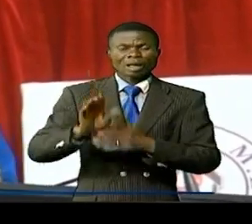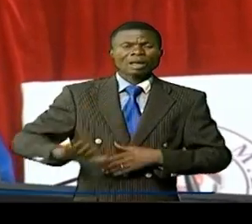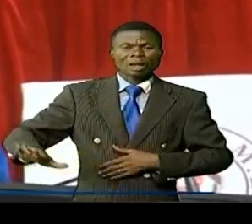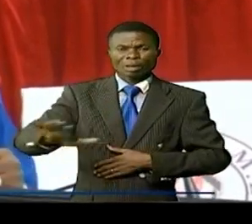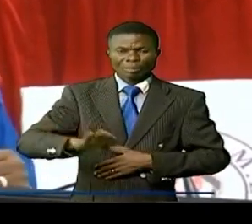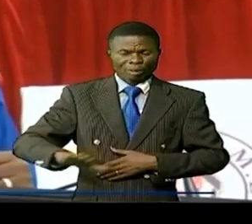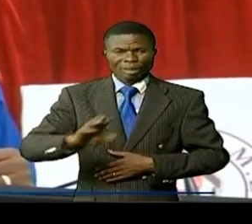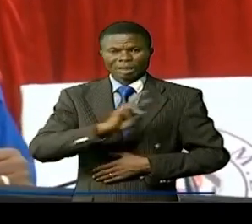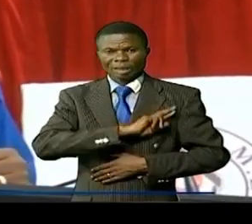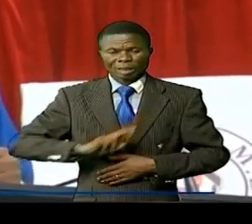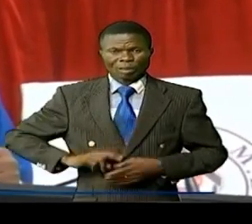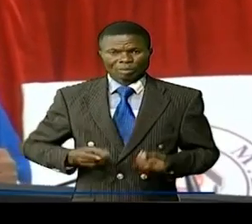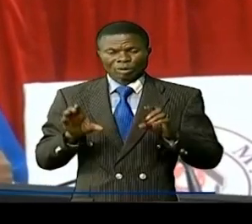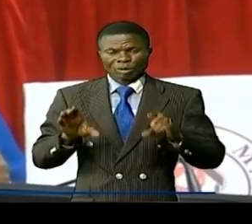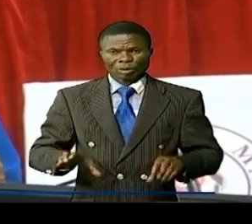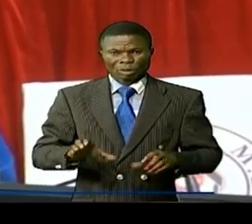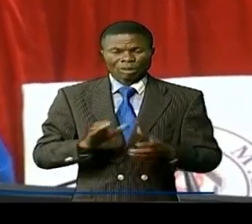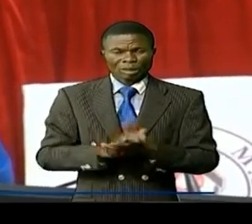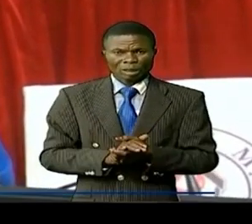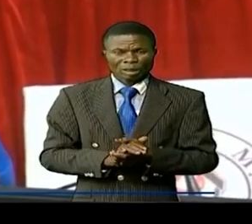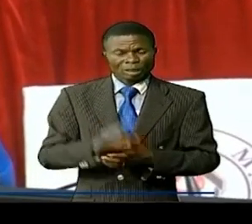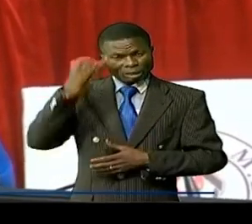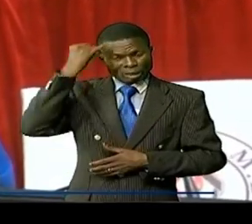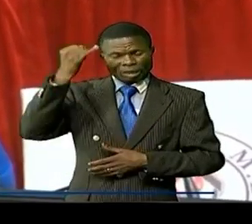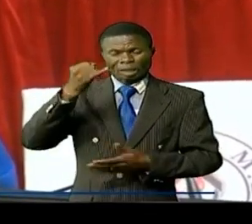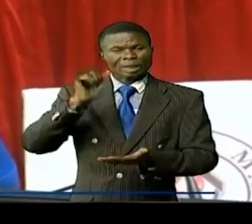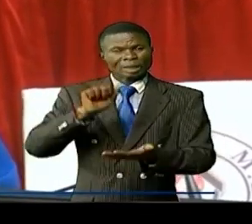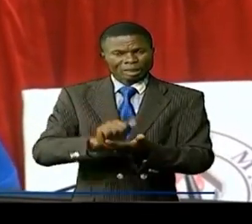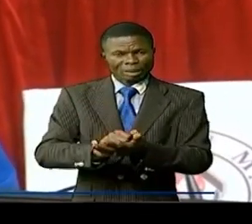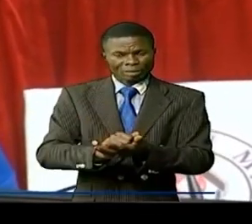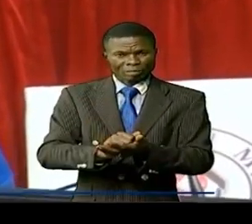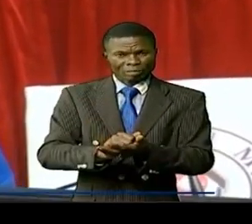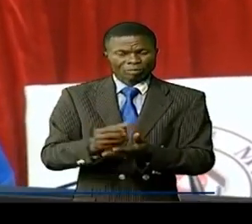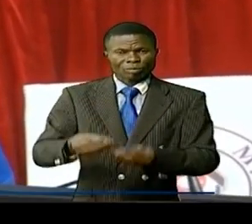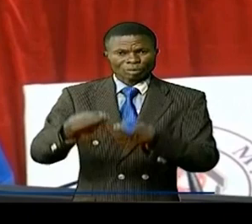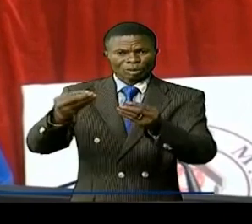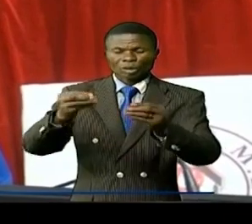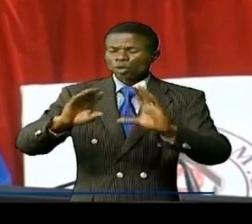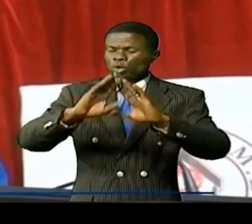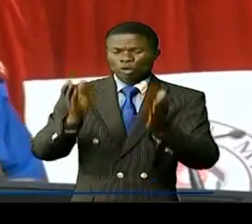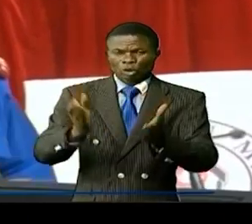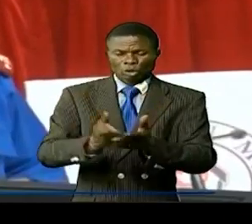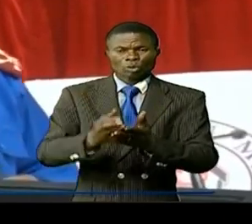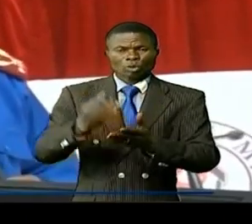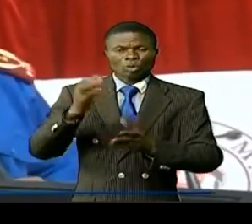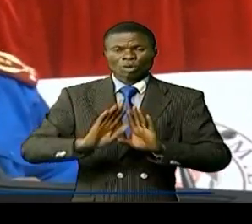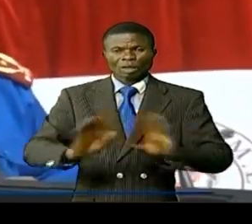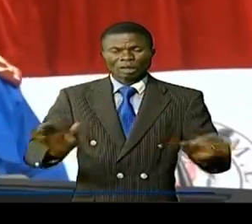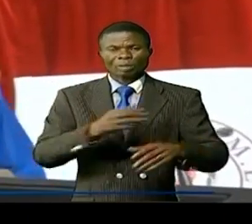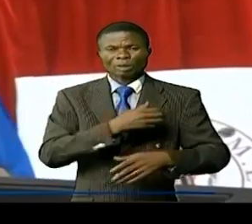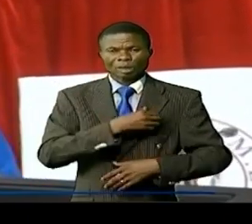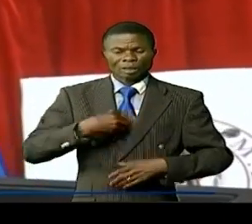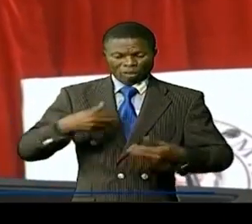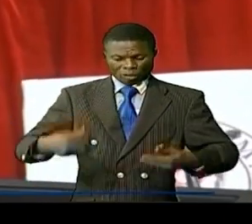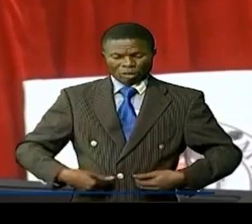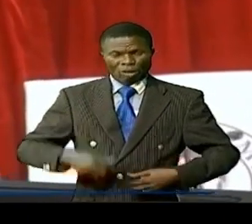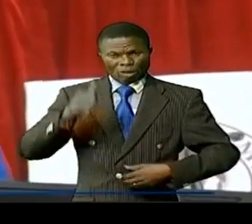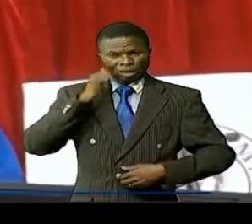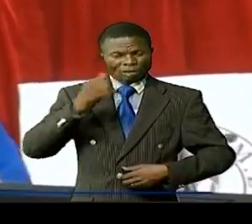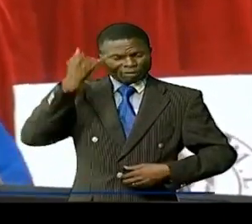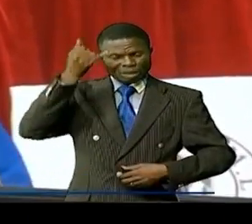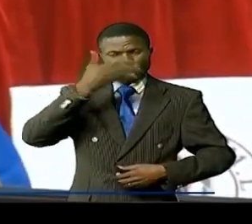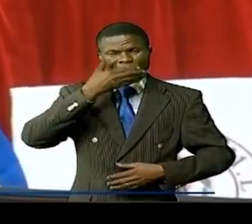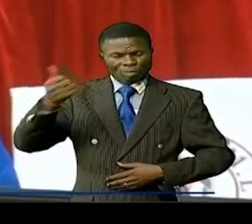Congo. Je félicite donc cette initiative qui vise à mettre ensemble les femmes leaders et les jeunes filles ambitieuses afin